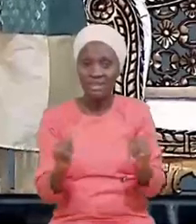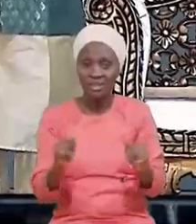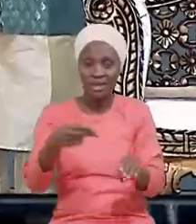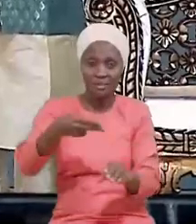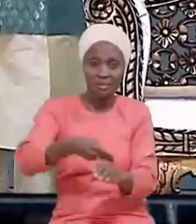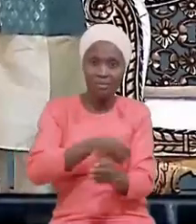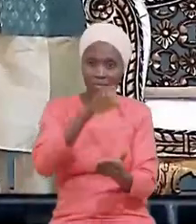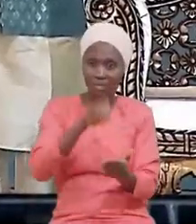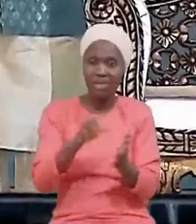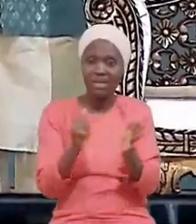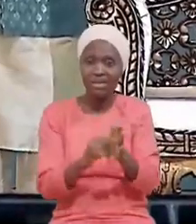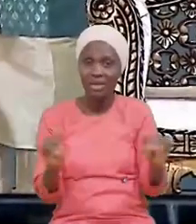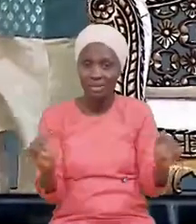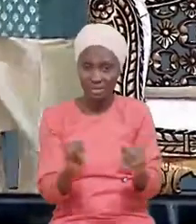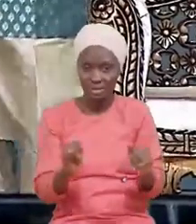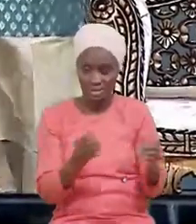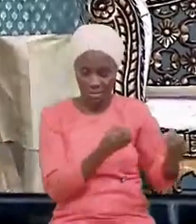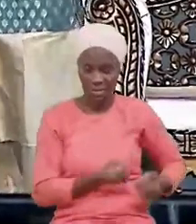le même agneau sacrificiel.